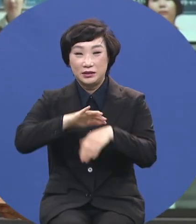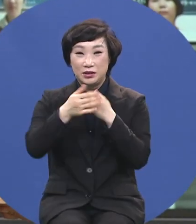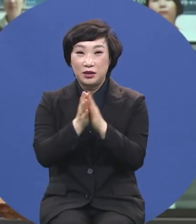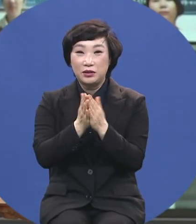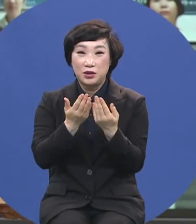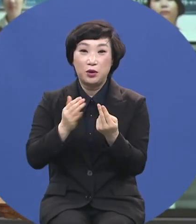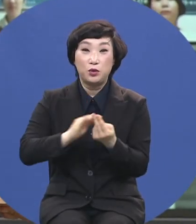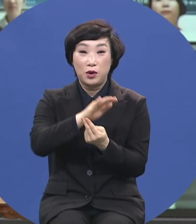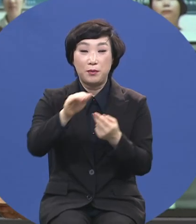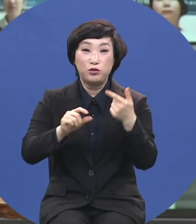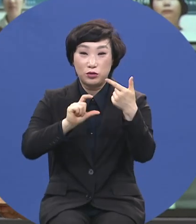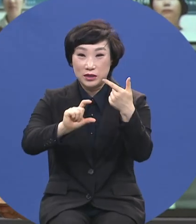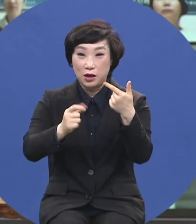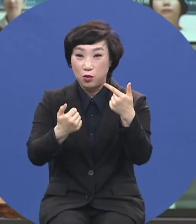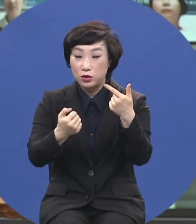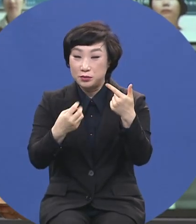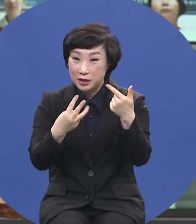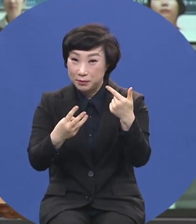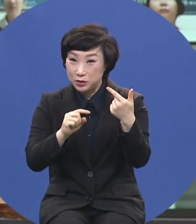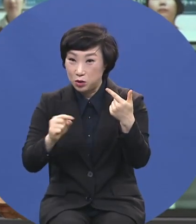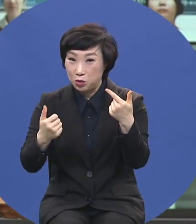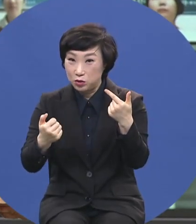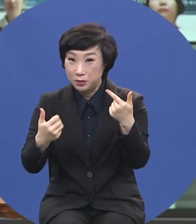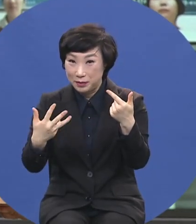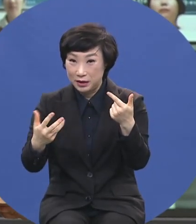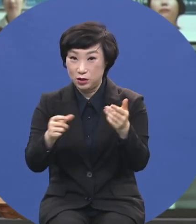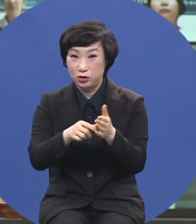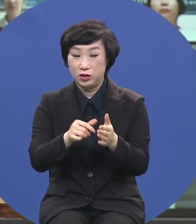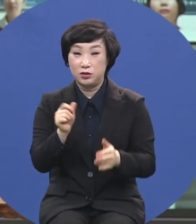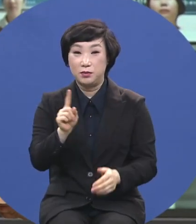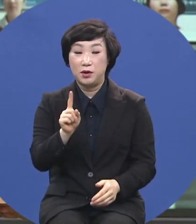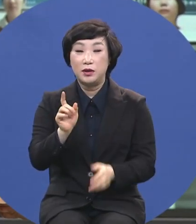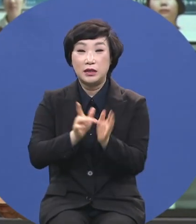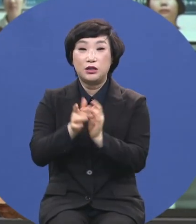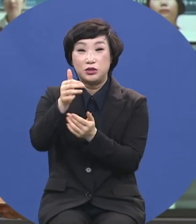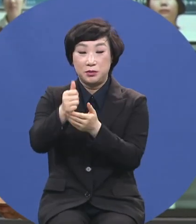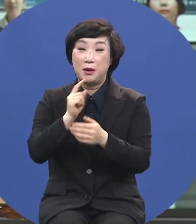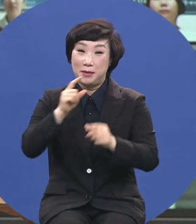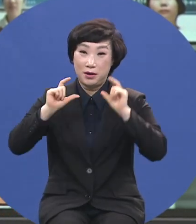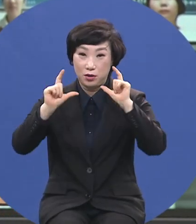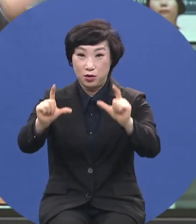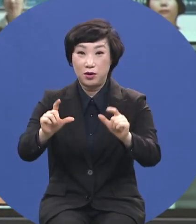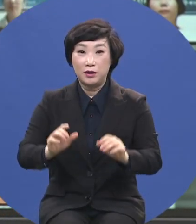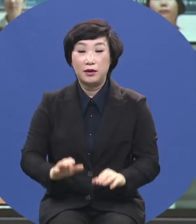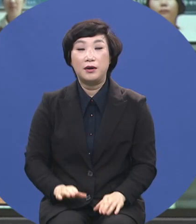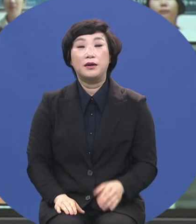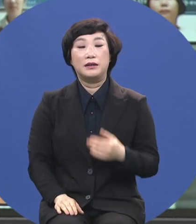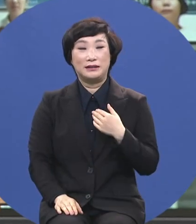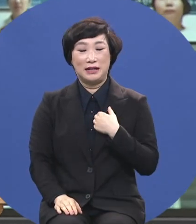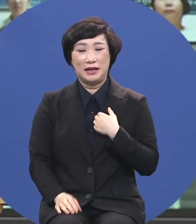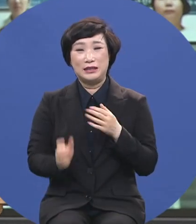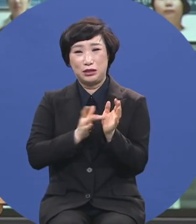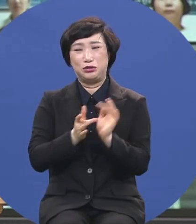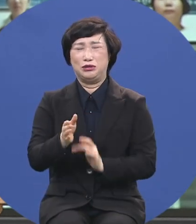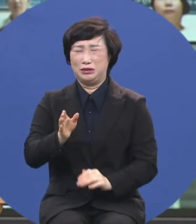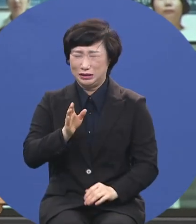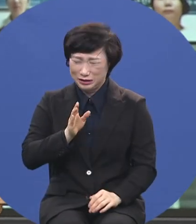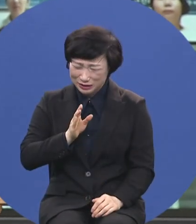요한복음 6장 53절로 58절에 예수께서 이르시되 내가